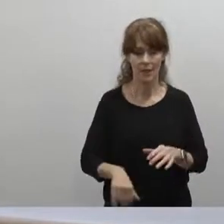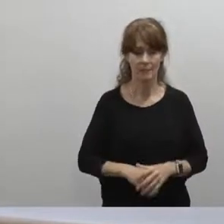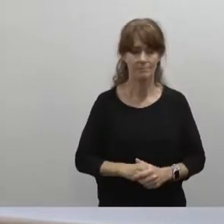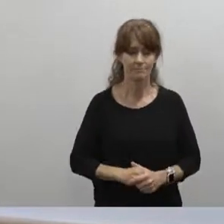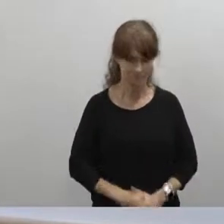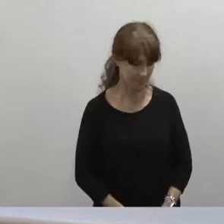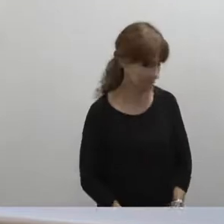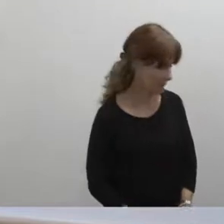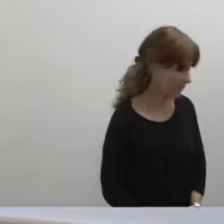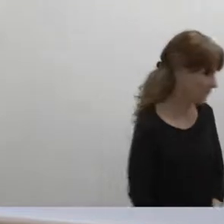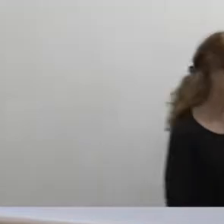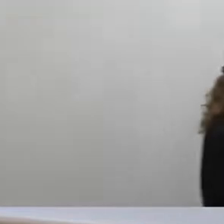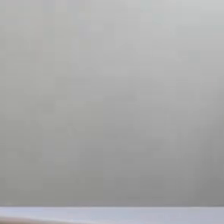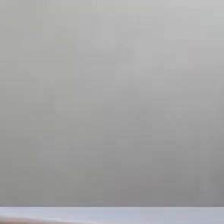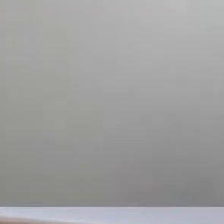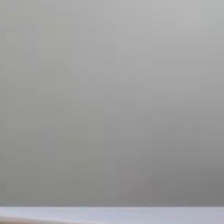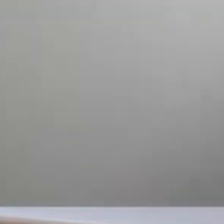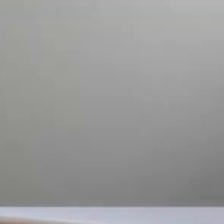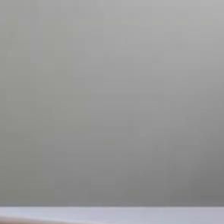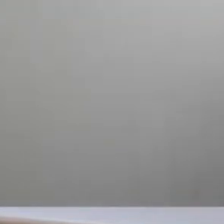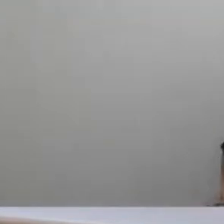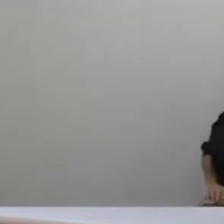thôi cả chia ra biếp đi chìa bàn to